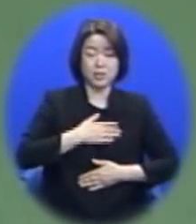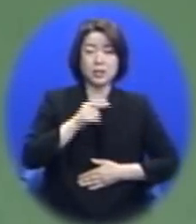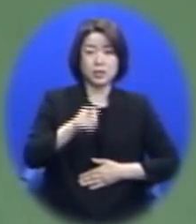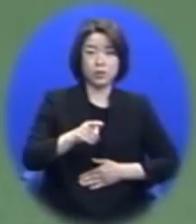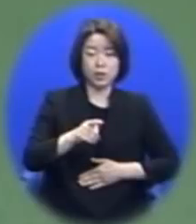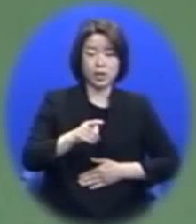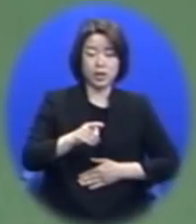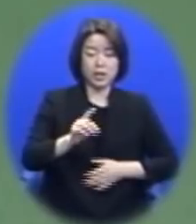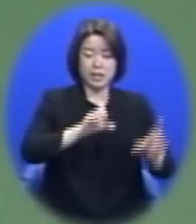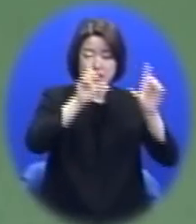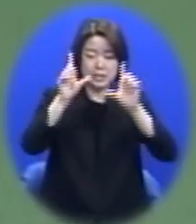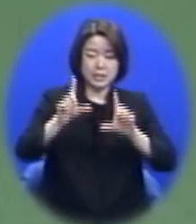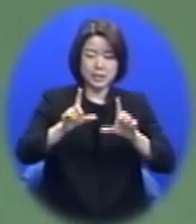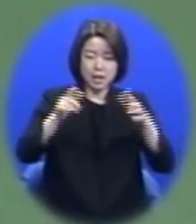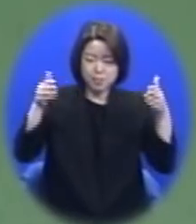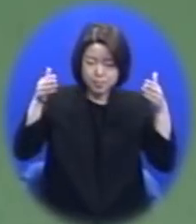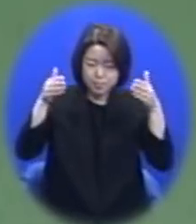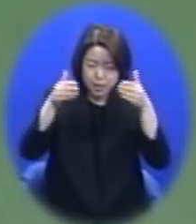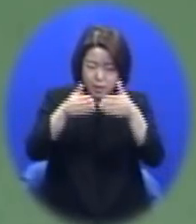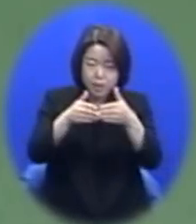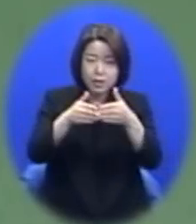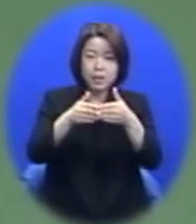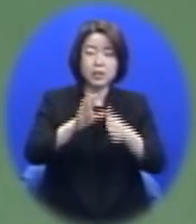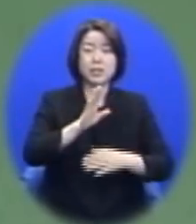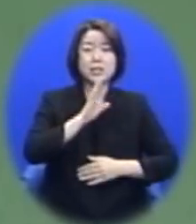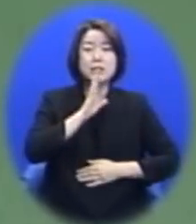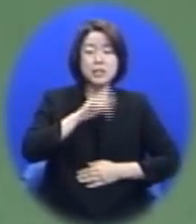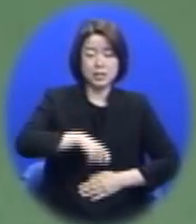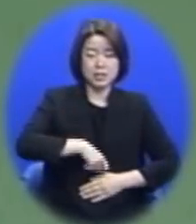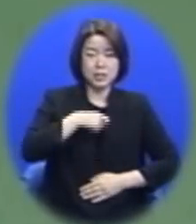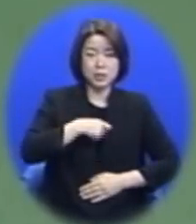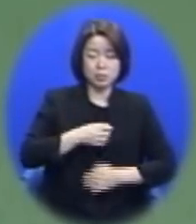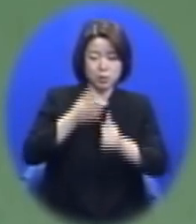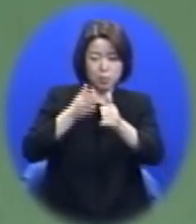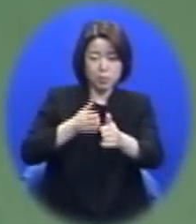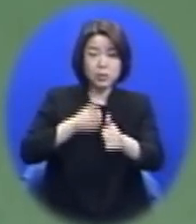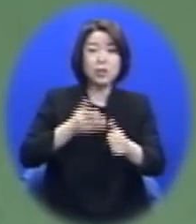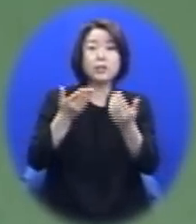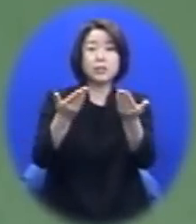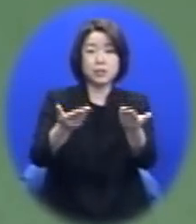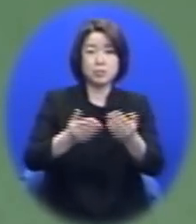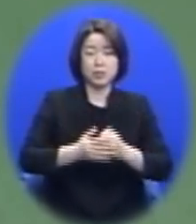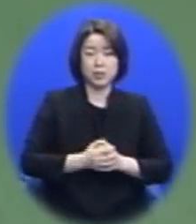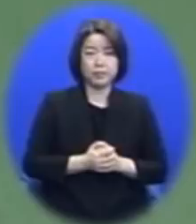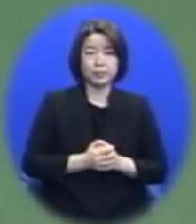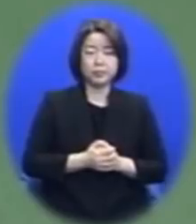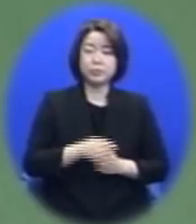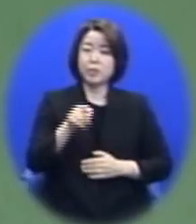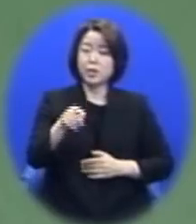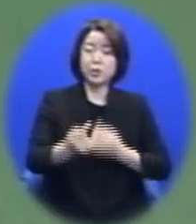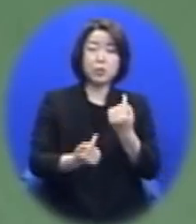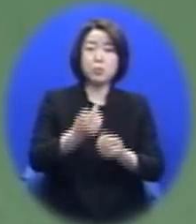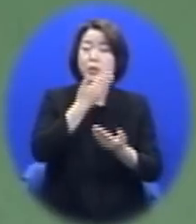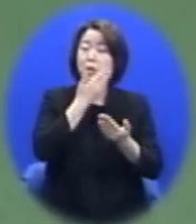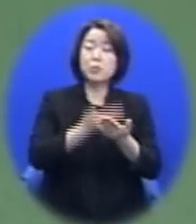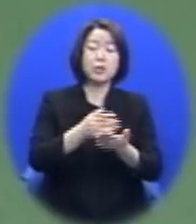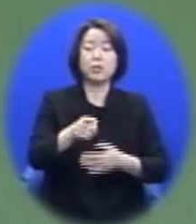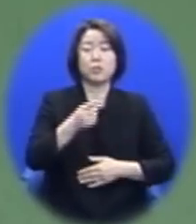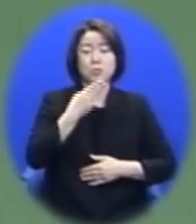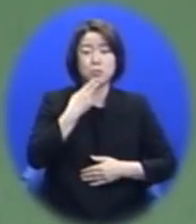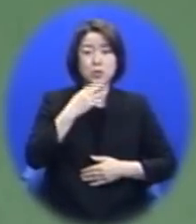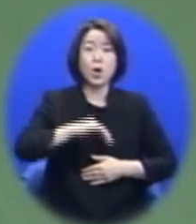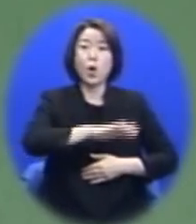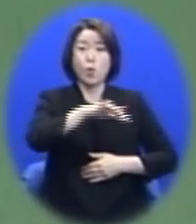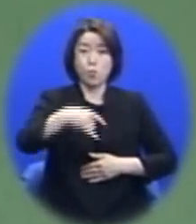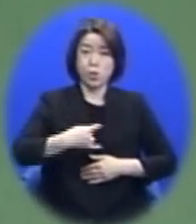삶에 초점을 맞추시기를 진심으로 권하드립니다. 이것보다 귀한 게 없습니다. 우리에게 돈도